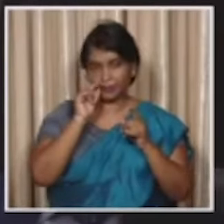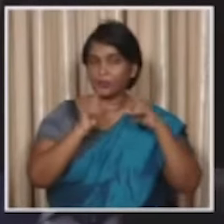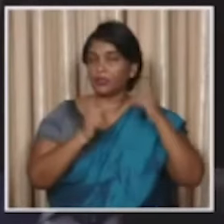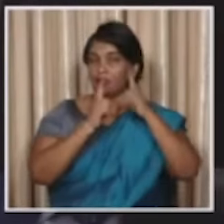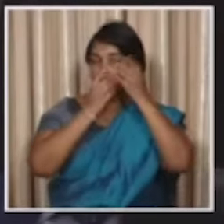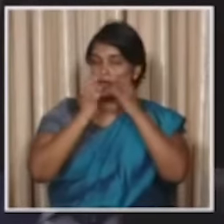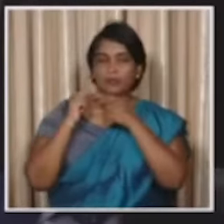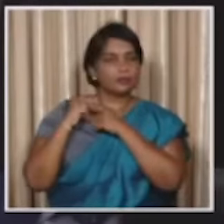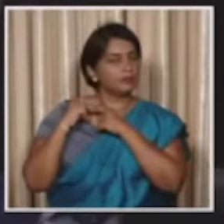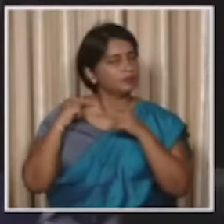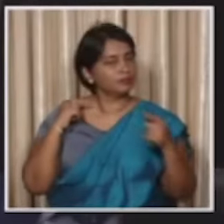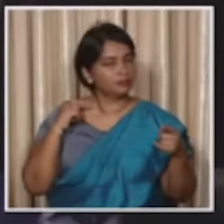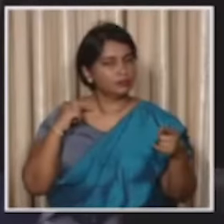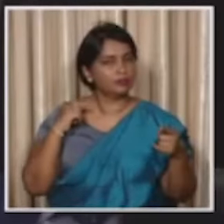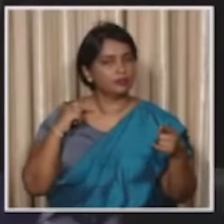පටන් ගත්තාම